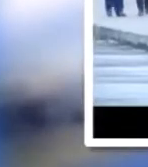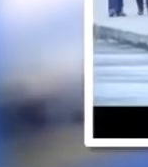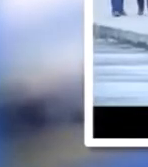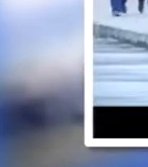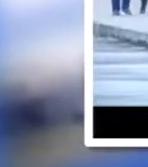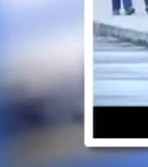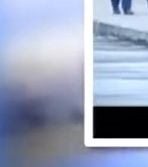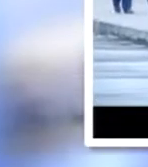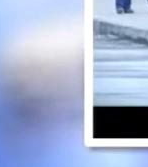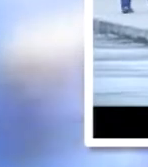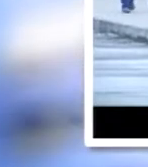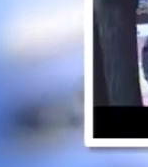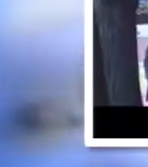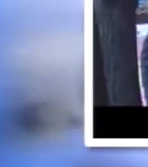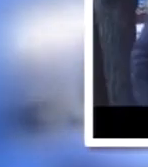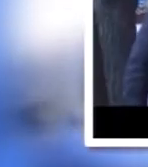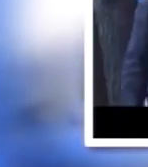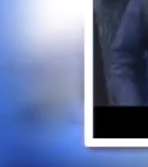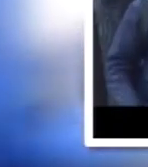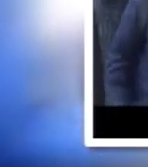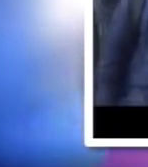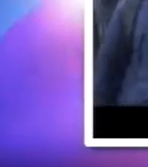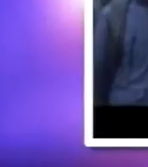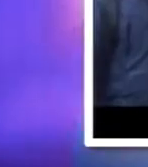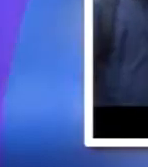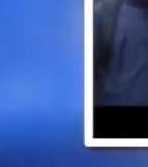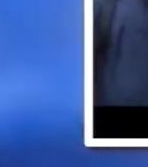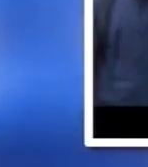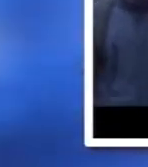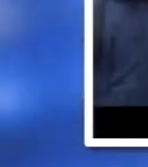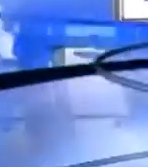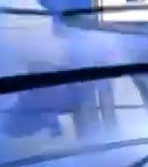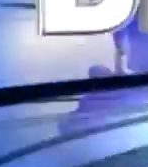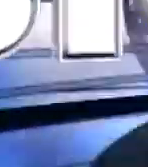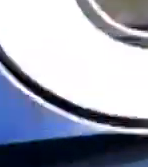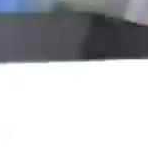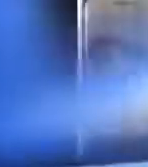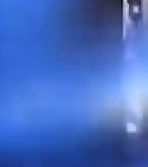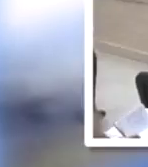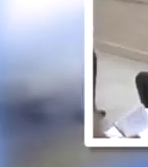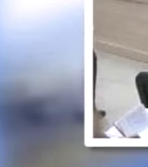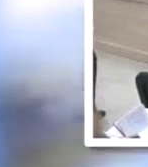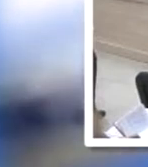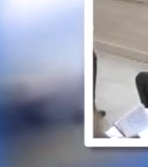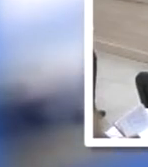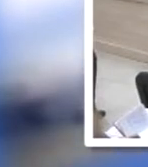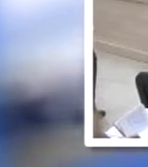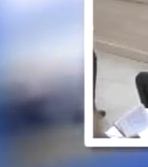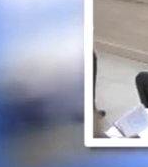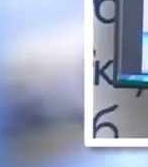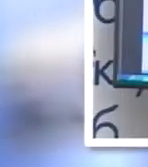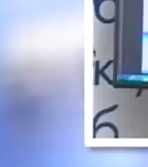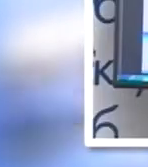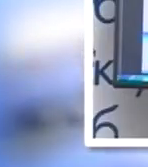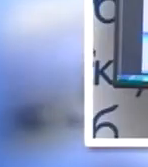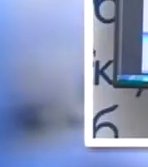Неплатників аліментів можуть позбавляти водійських прав та призначати їм соціальні роботи. На Тернопільщині запустять